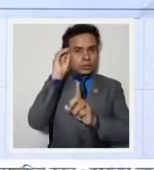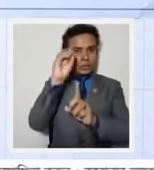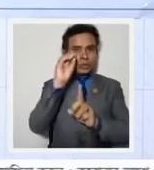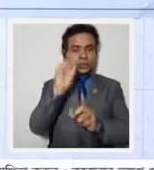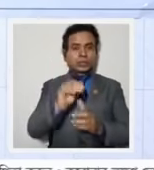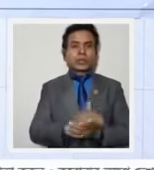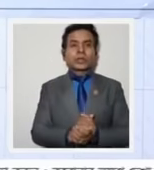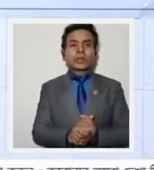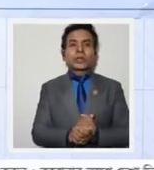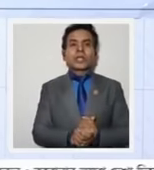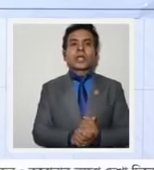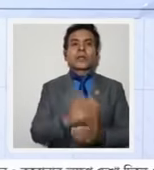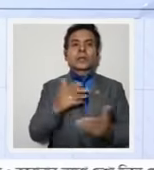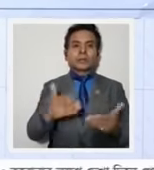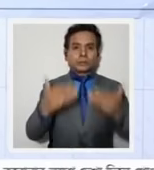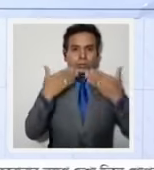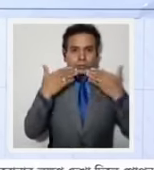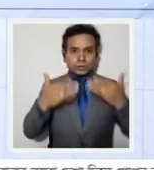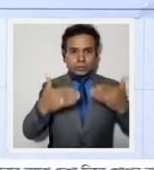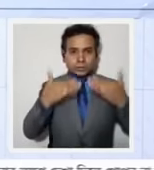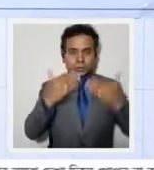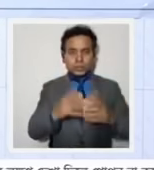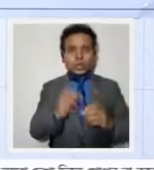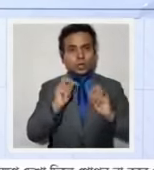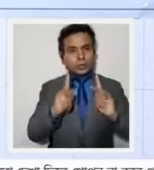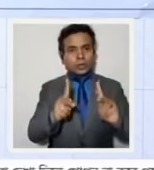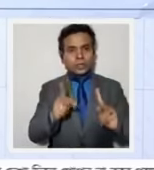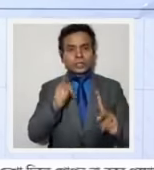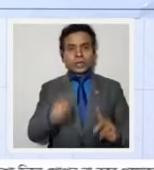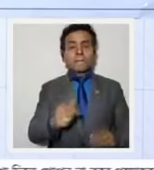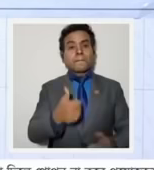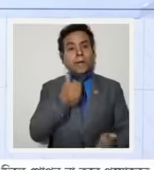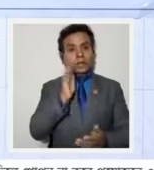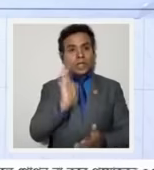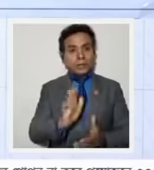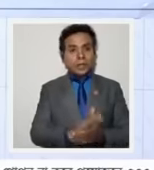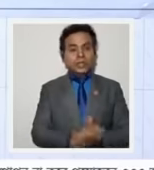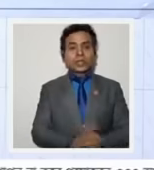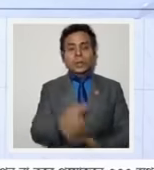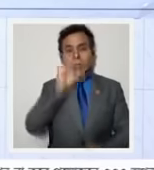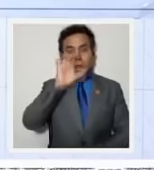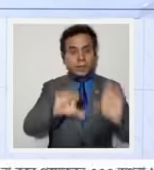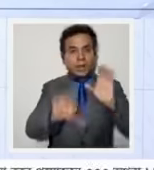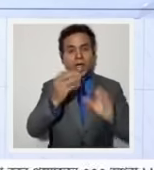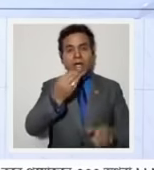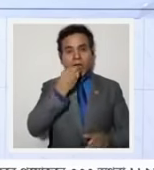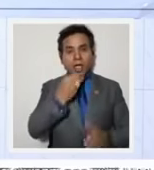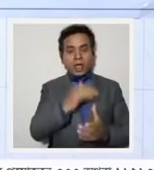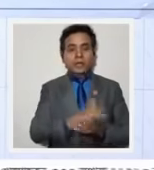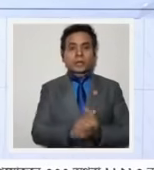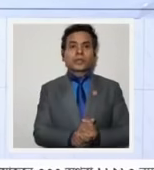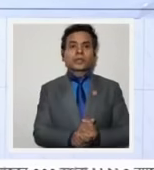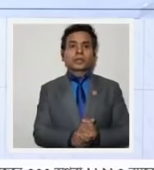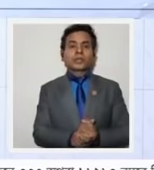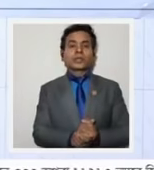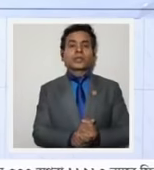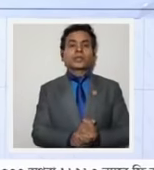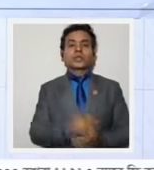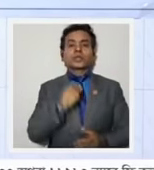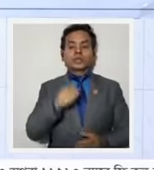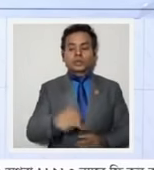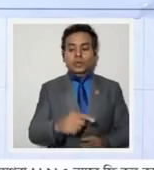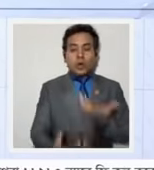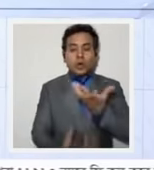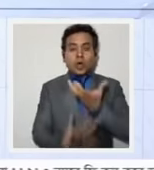আমি আমার ফুসফুসের ব্যায়াম করতে পারি। কাজেই আপনারা এইভাবে ফুসফুসের ব্যায়াম করে ফুসফুসকে অনেক বেশি সক্রিয় রাখবেন এবং